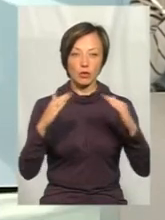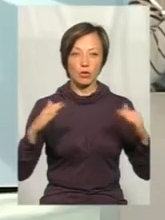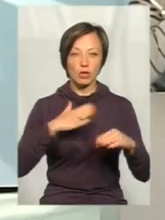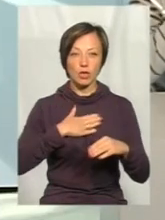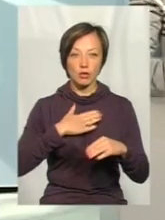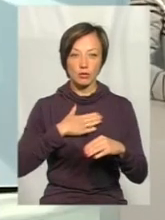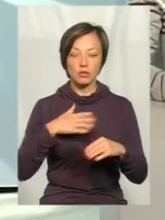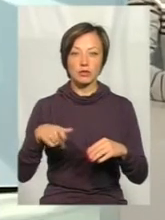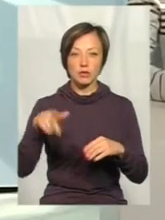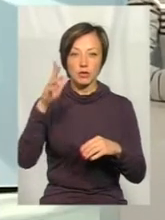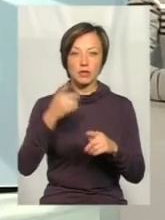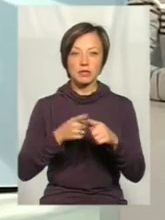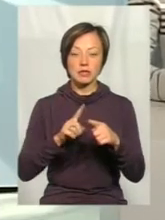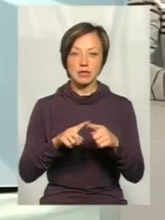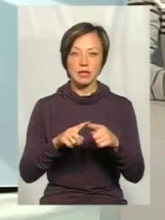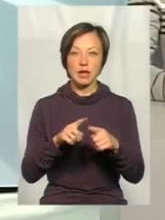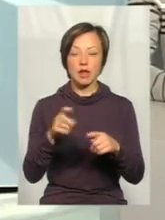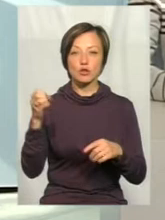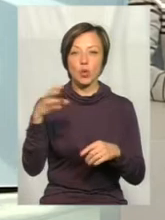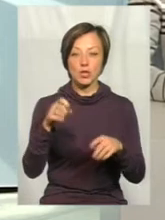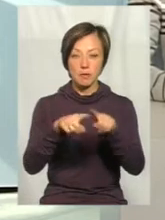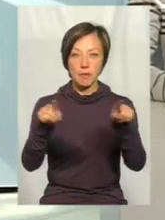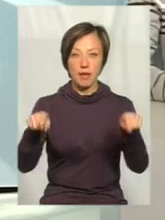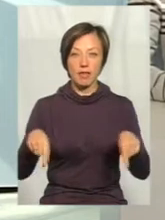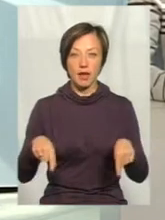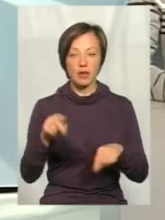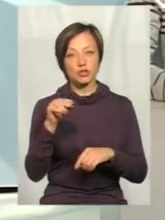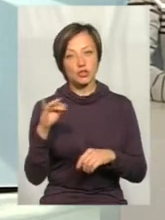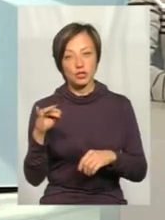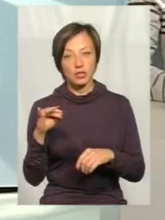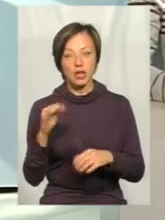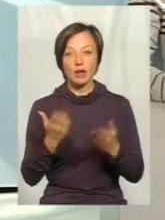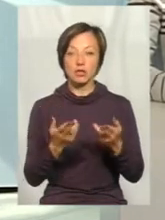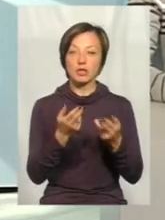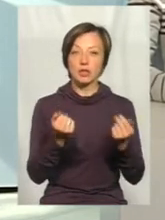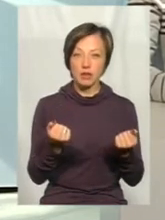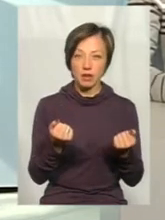нашого батареї, ну, панелі, чи, ну, якщо